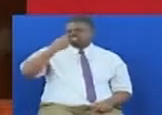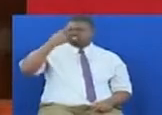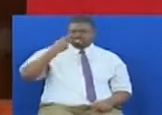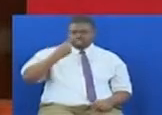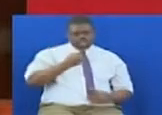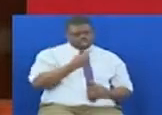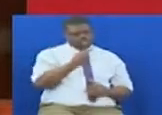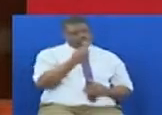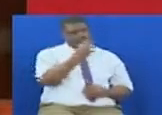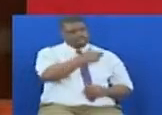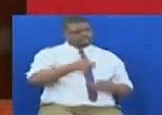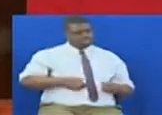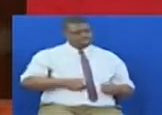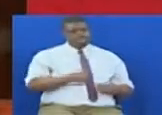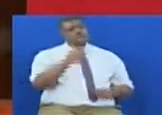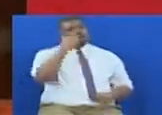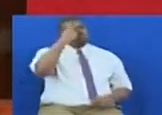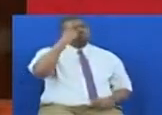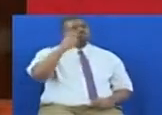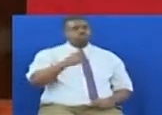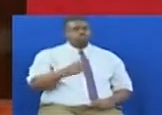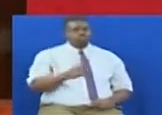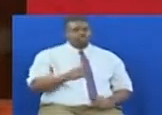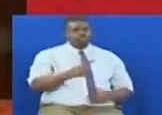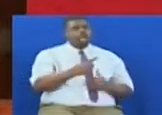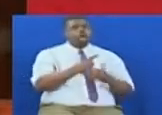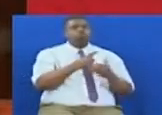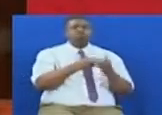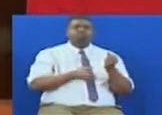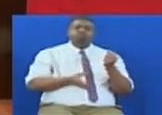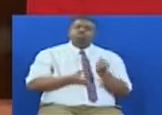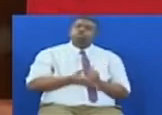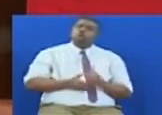mwenye maamuzi. Magufuli oye!